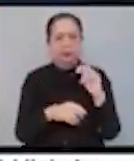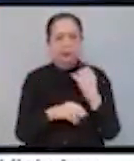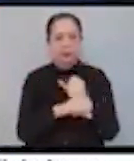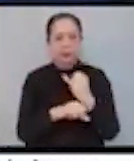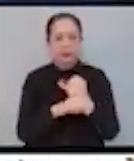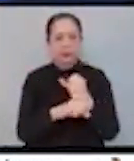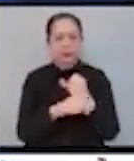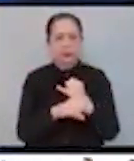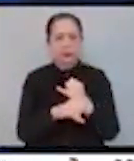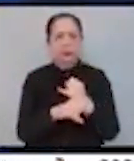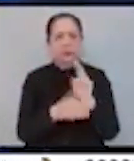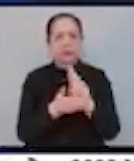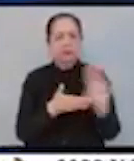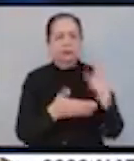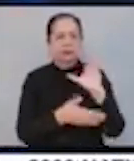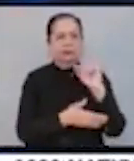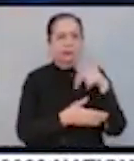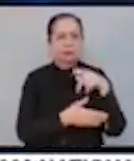Town ang